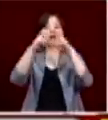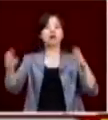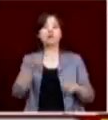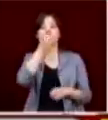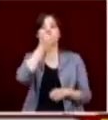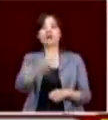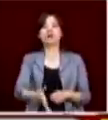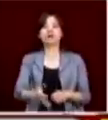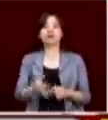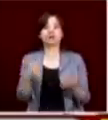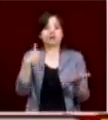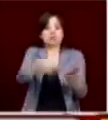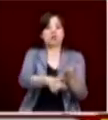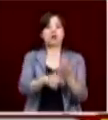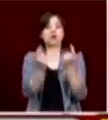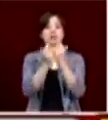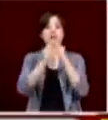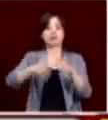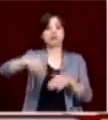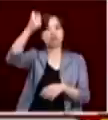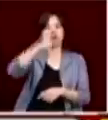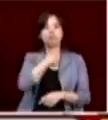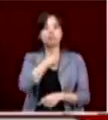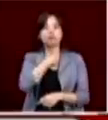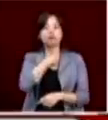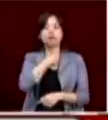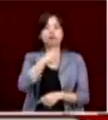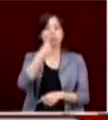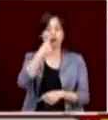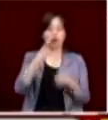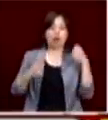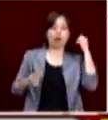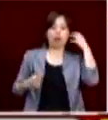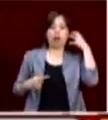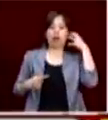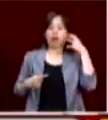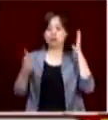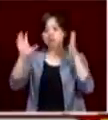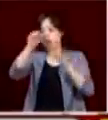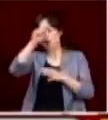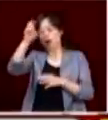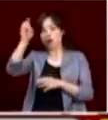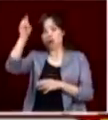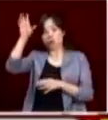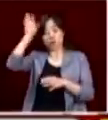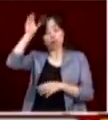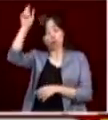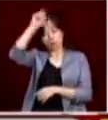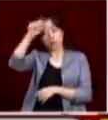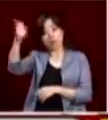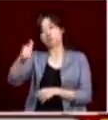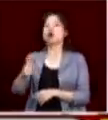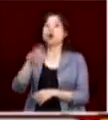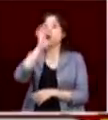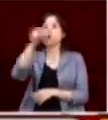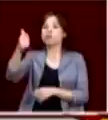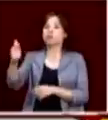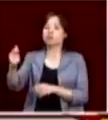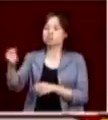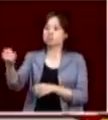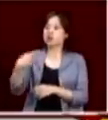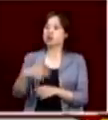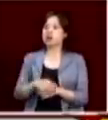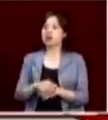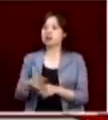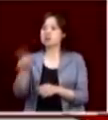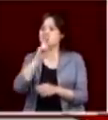选台北市长。这个我入来会场了，拄啊苏贞昌的人吴秉睿来发言。伊讲苏贞